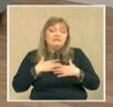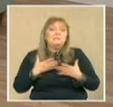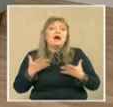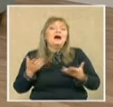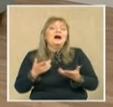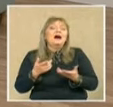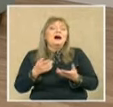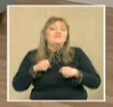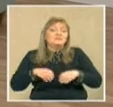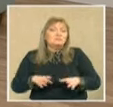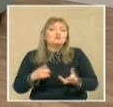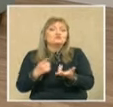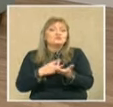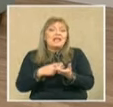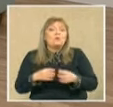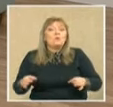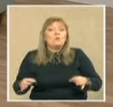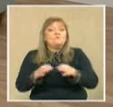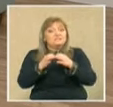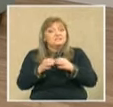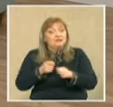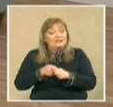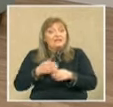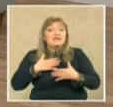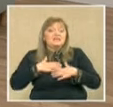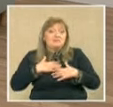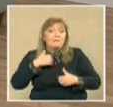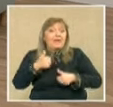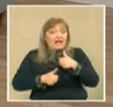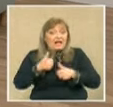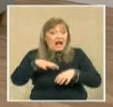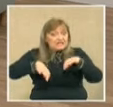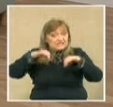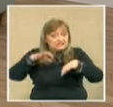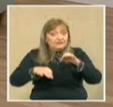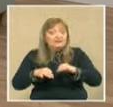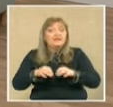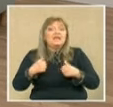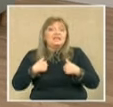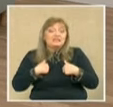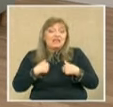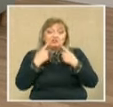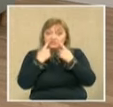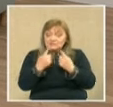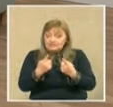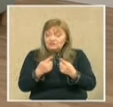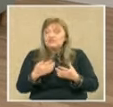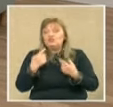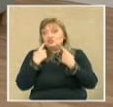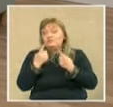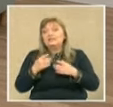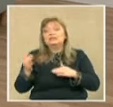няколко фестивала, но все пак имаме кастинг и това, което нашите почитатели ще видят, е най-доброто, което в момента сме успели